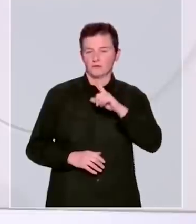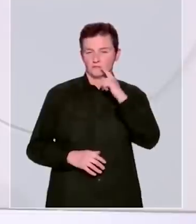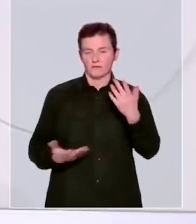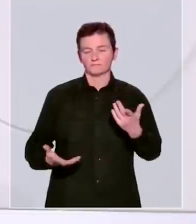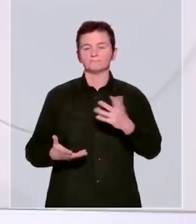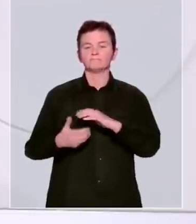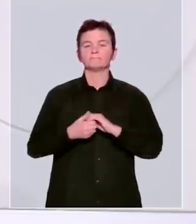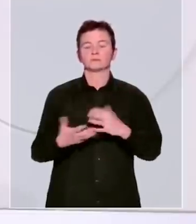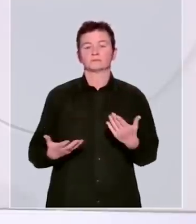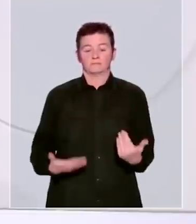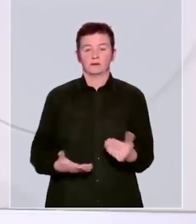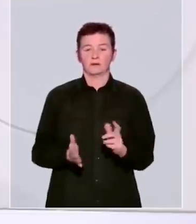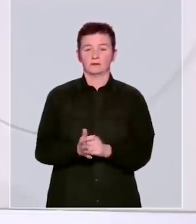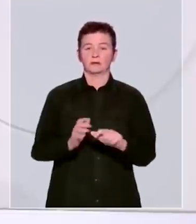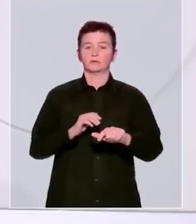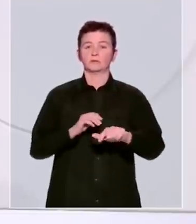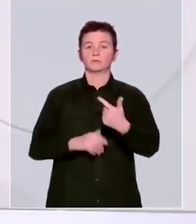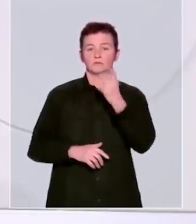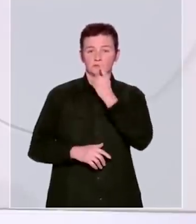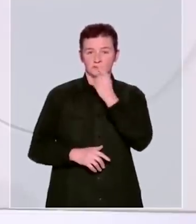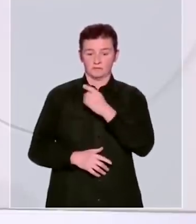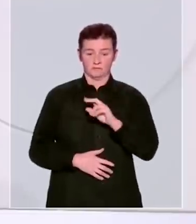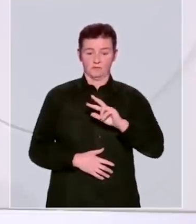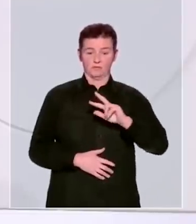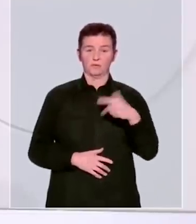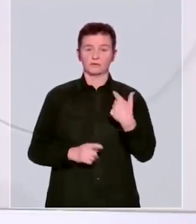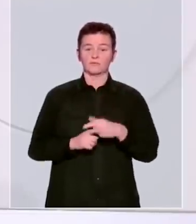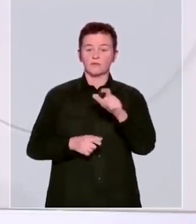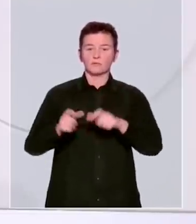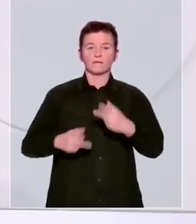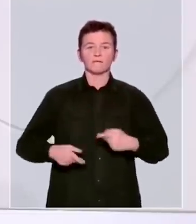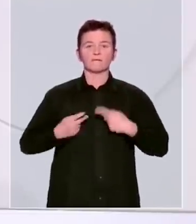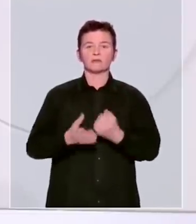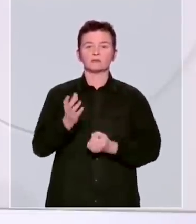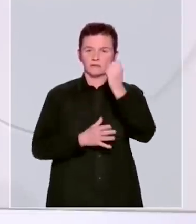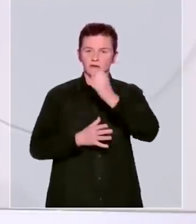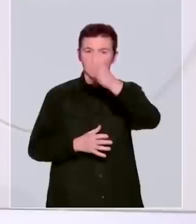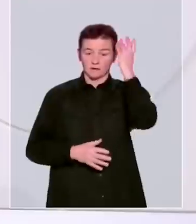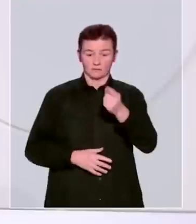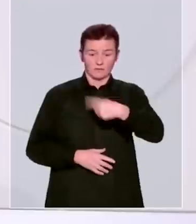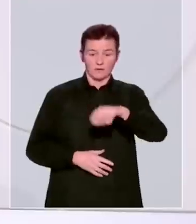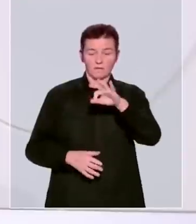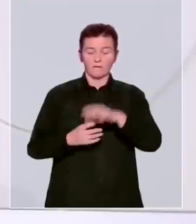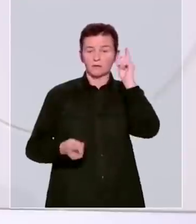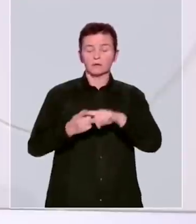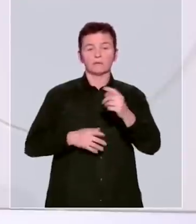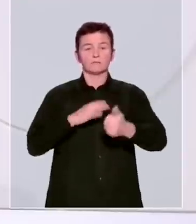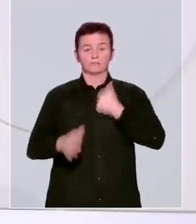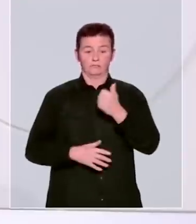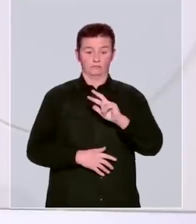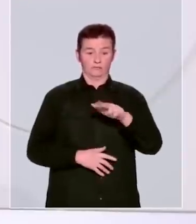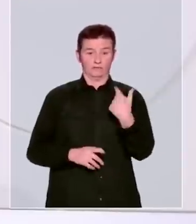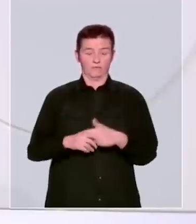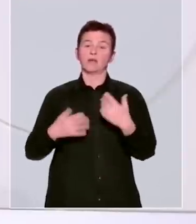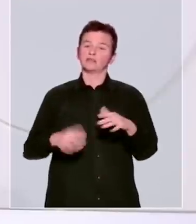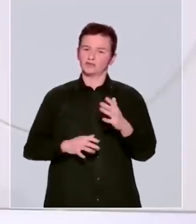En ce 12 décembre, pour la troisième fois, les Calédoniens ont été appelés à se prononcer sur l'accès à la pleine souveraineté. Après